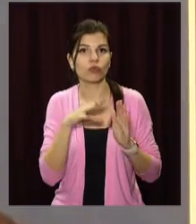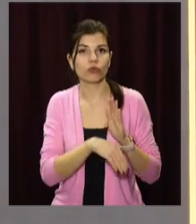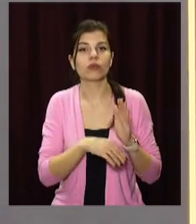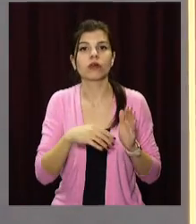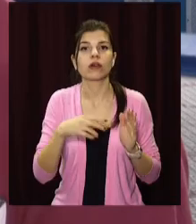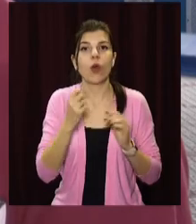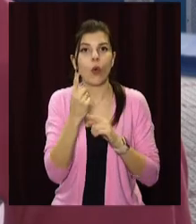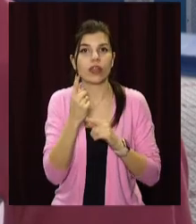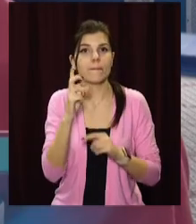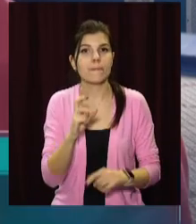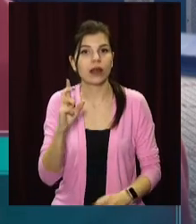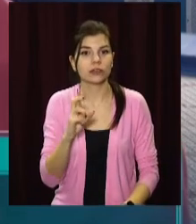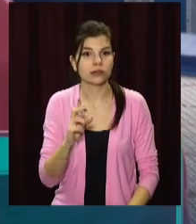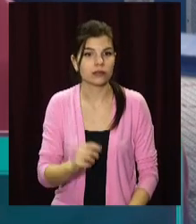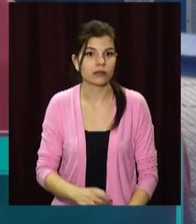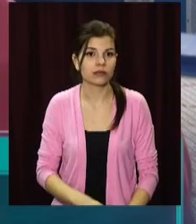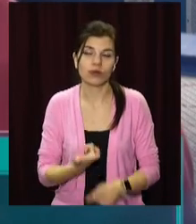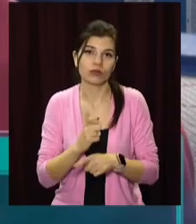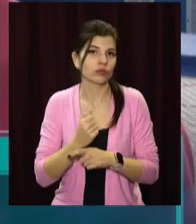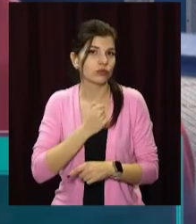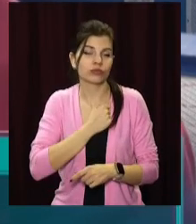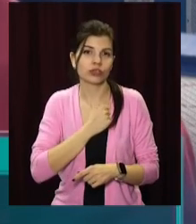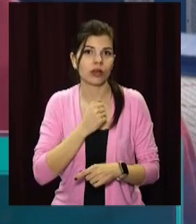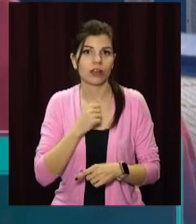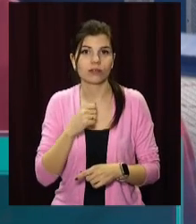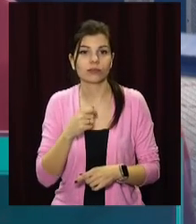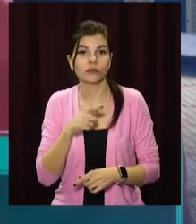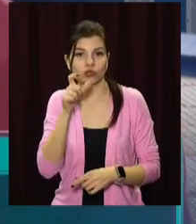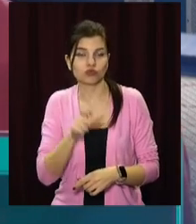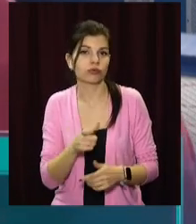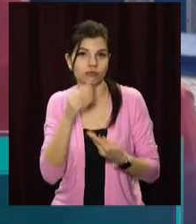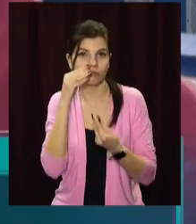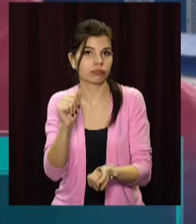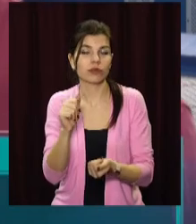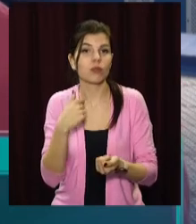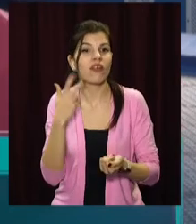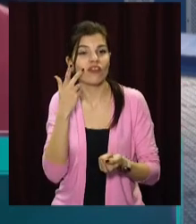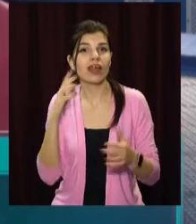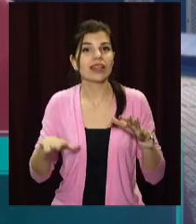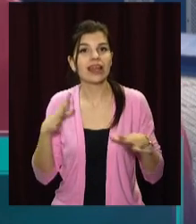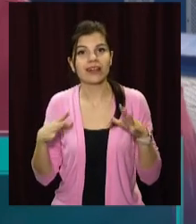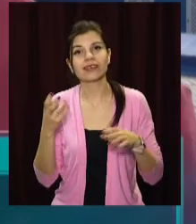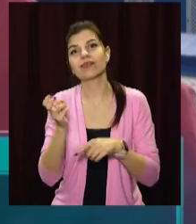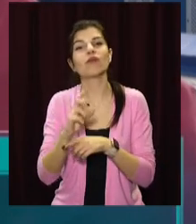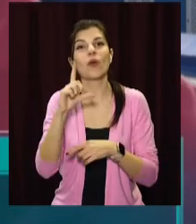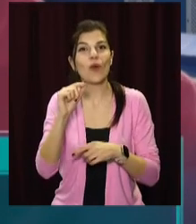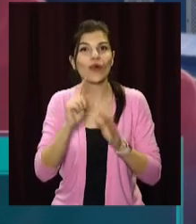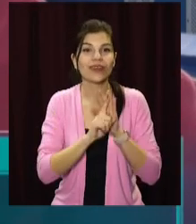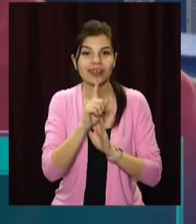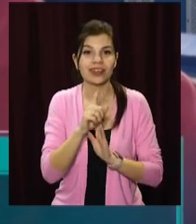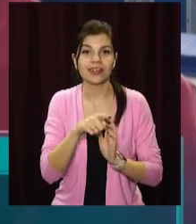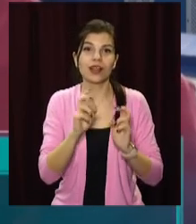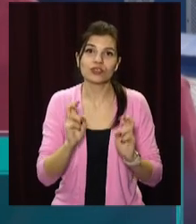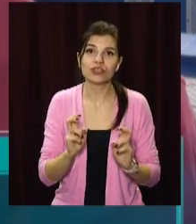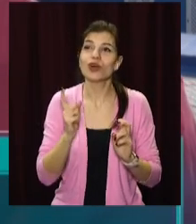11 березня. Дуже жалко, що от так не стало внезапно. Ось це постійно, коли приходимо на тренування з понеділька. Ось це